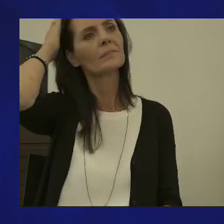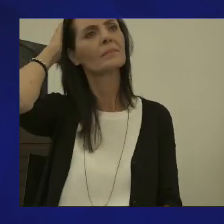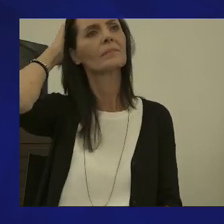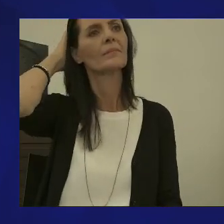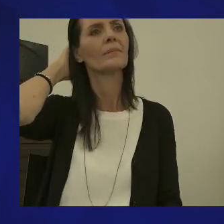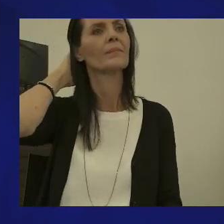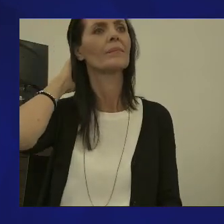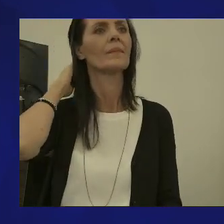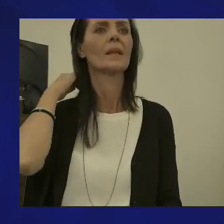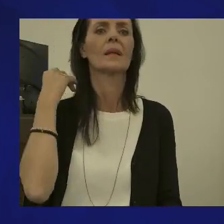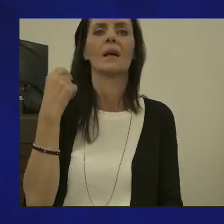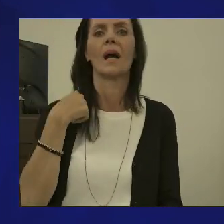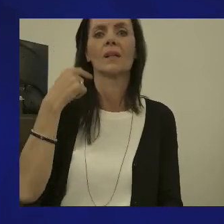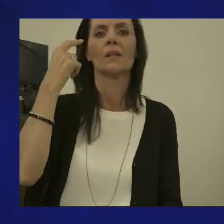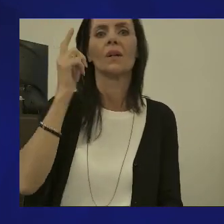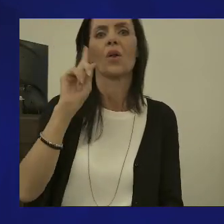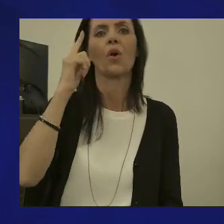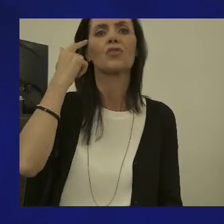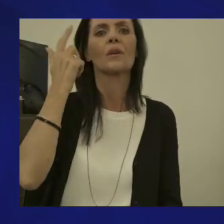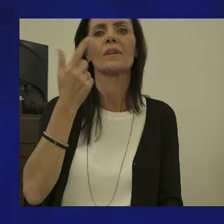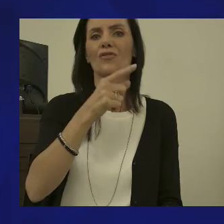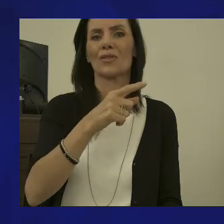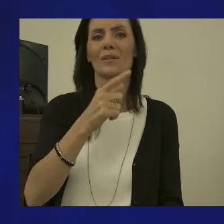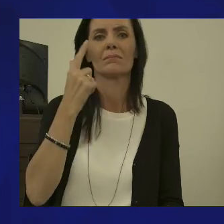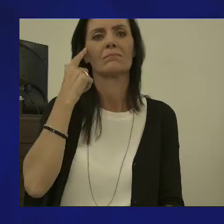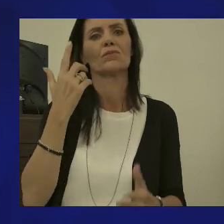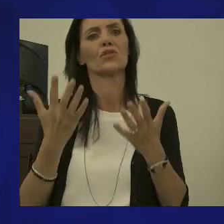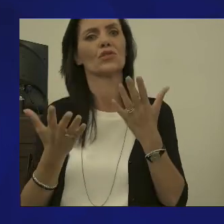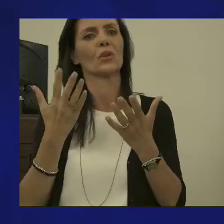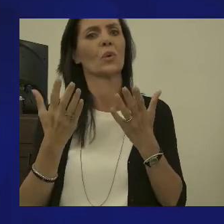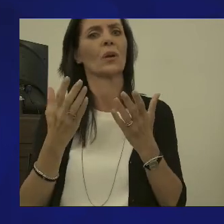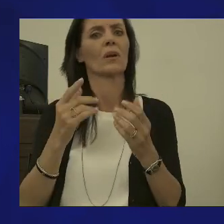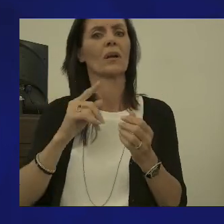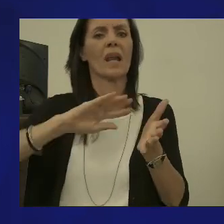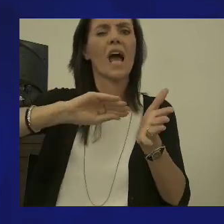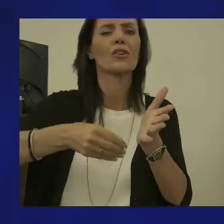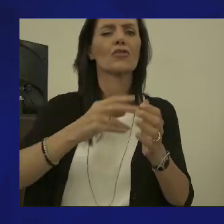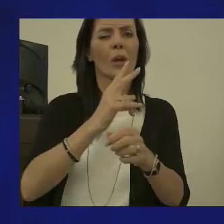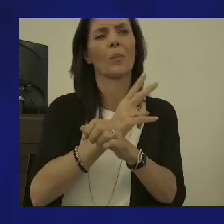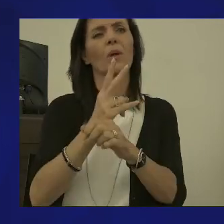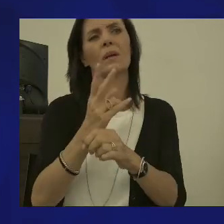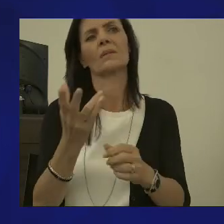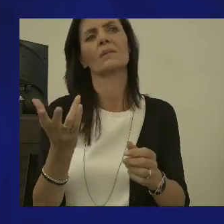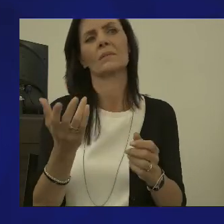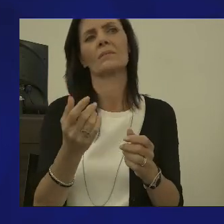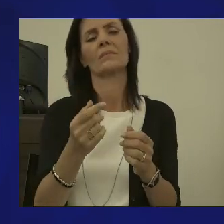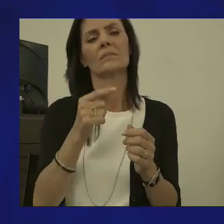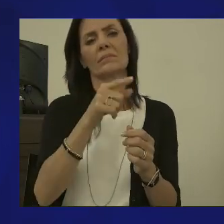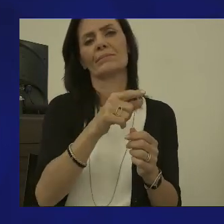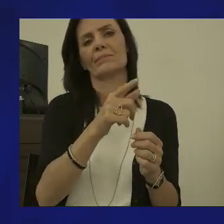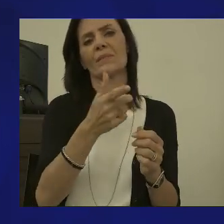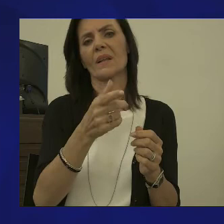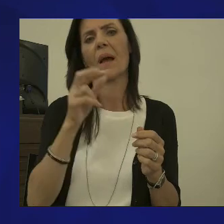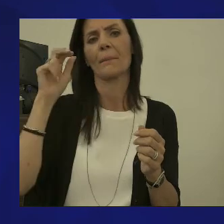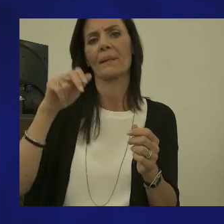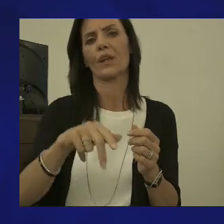חושבת שנחשון ששיקול שצריך לאשר פרויקט, זה זה שעושים לנו טובה ומתחילים לנו מדרגות. ברור שלא, אין שום